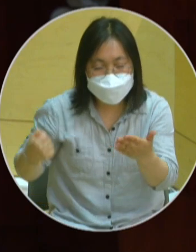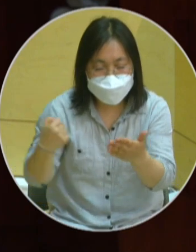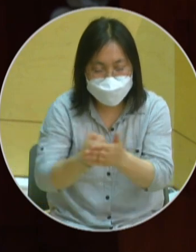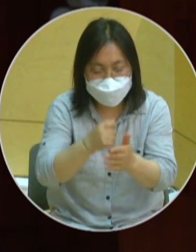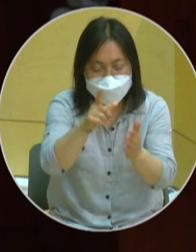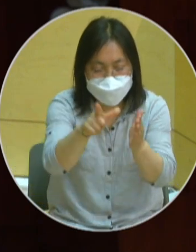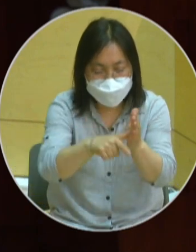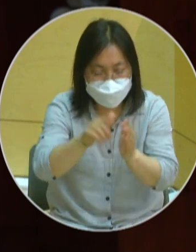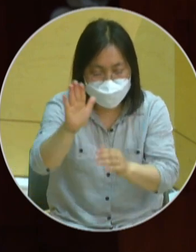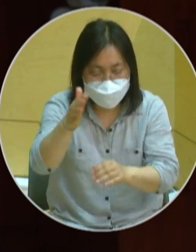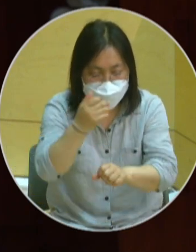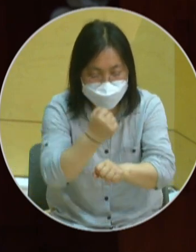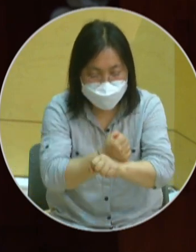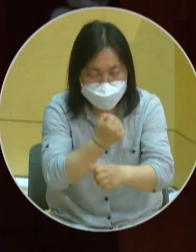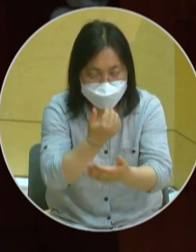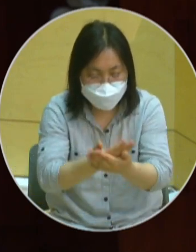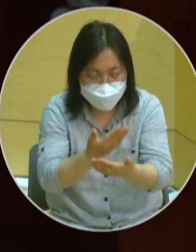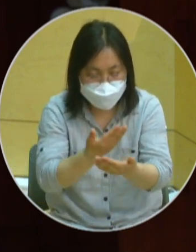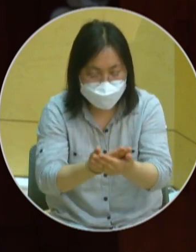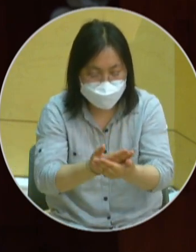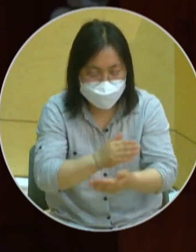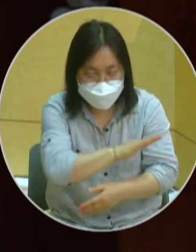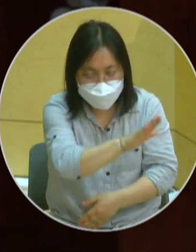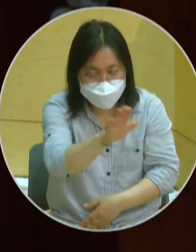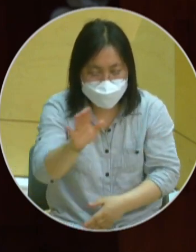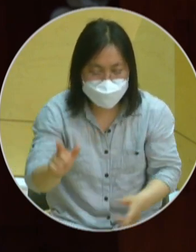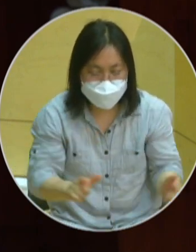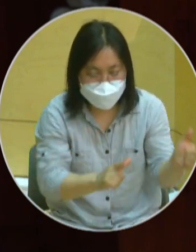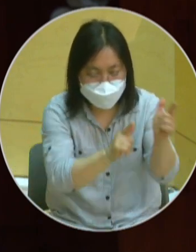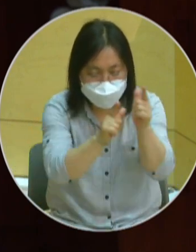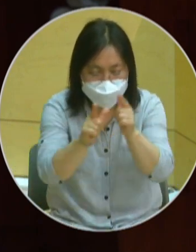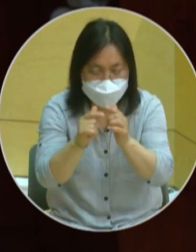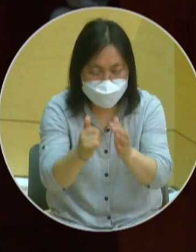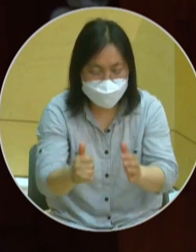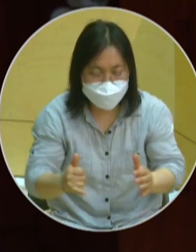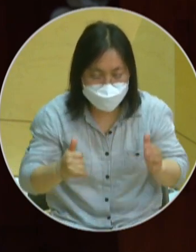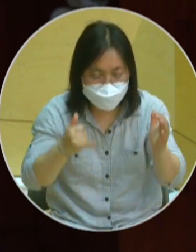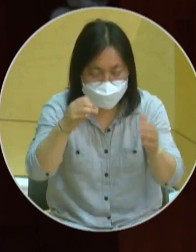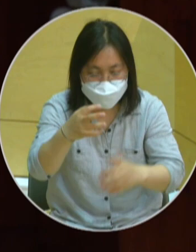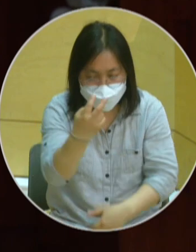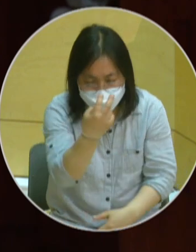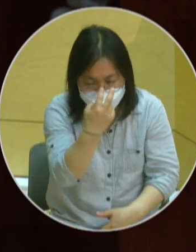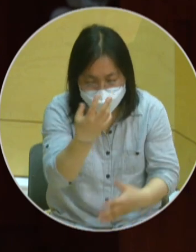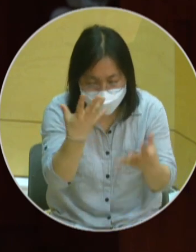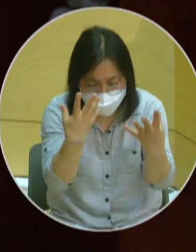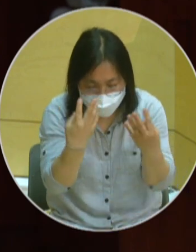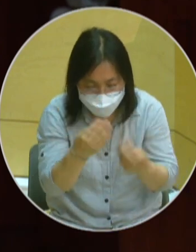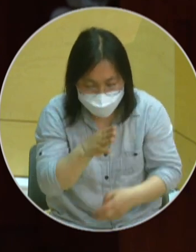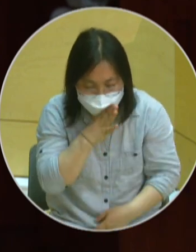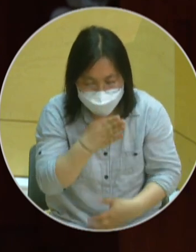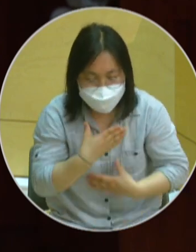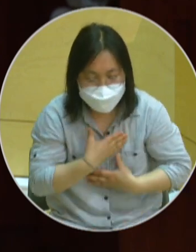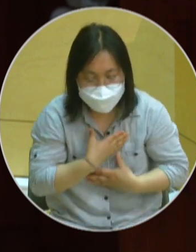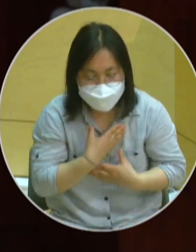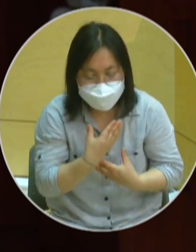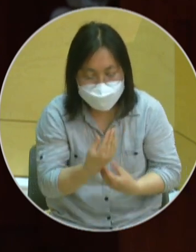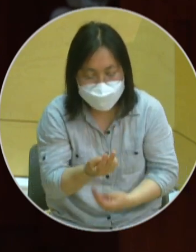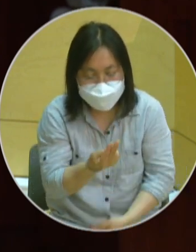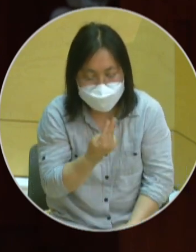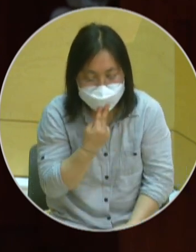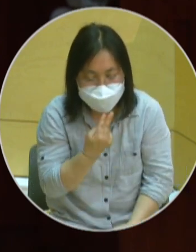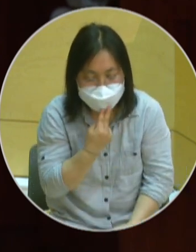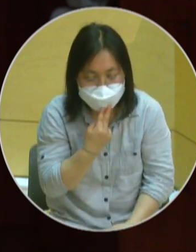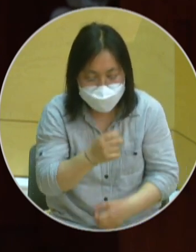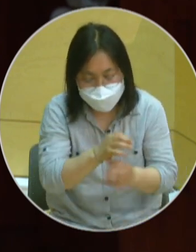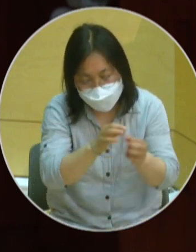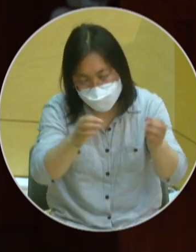간절히 기도합니다. 하나님, 우리가 사는 이 세상은 근심된 일이 많고 참 평안이 없습니다.